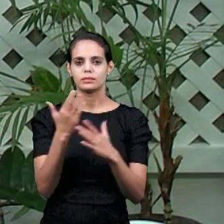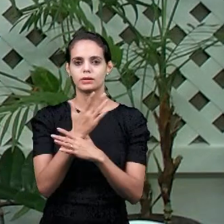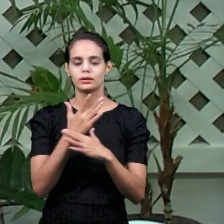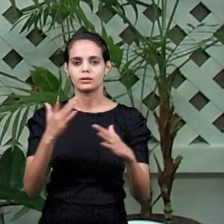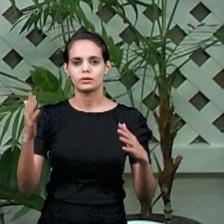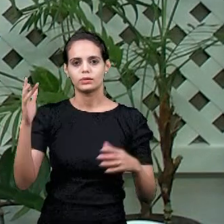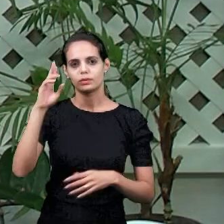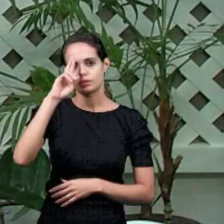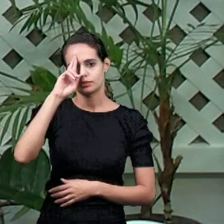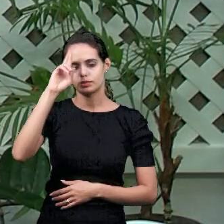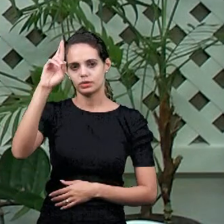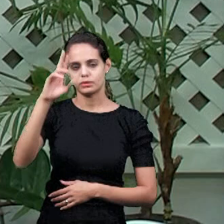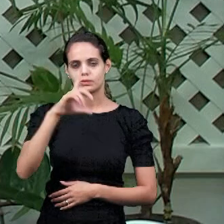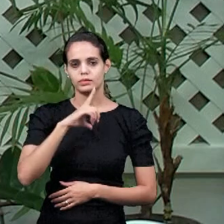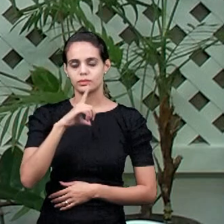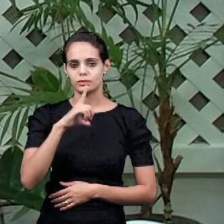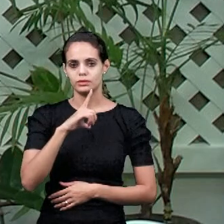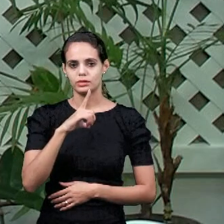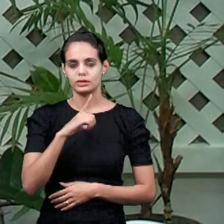ici